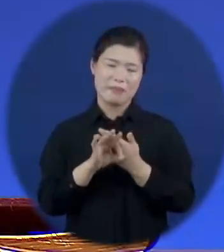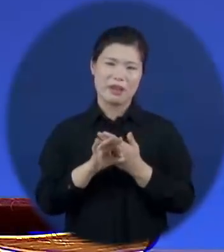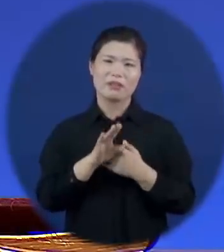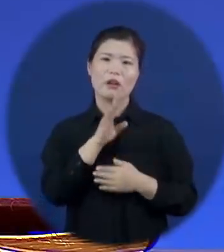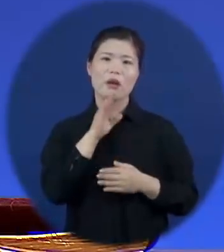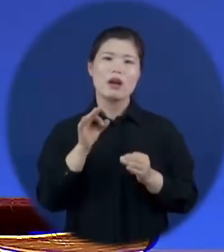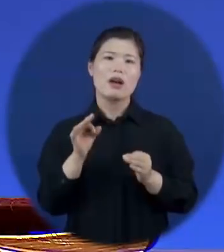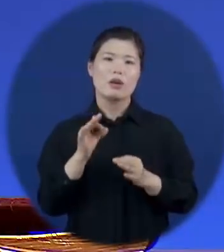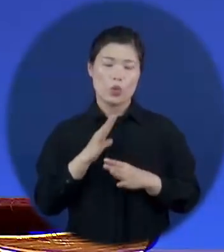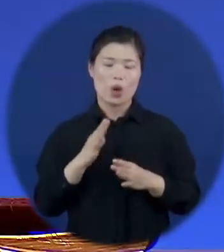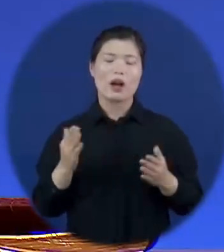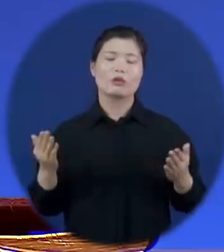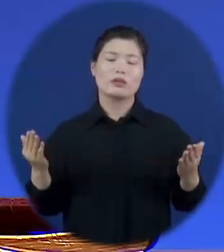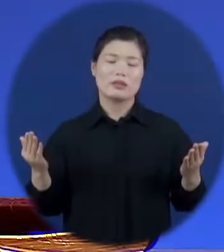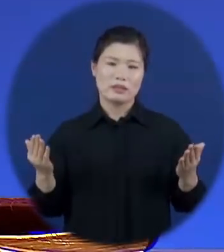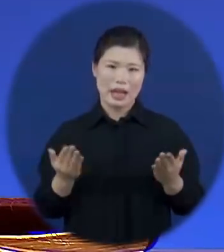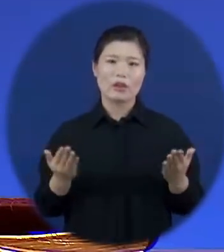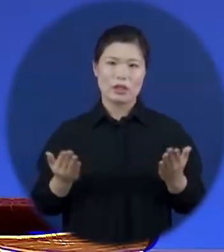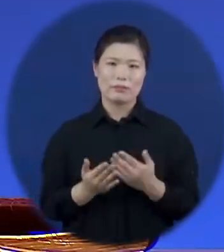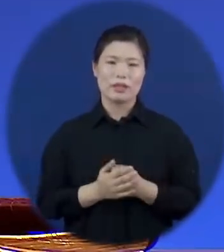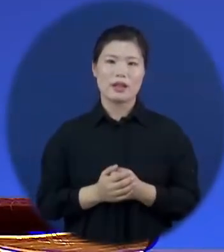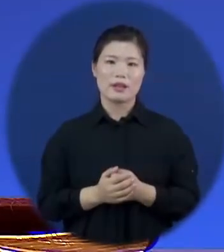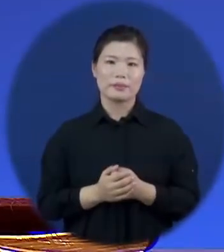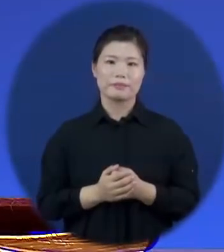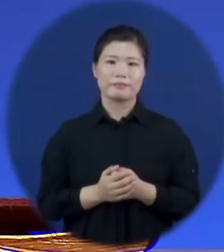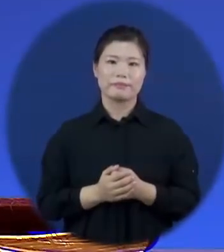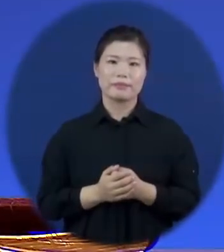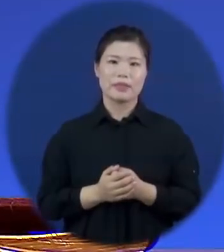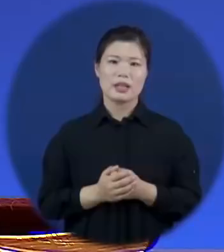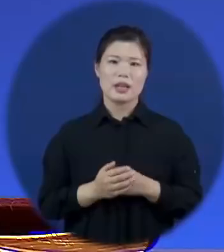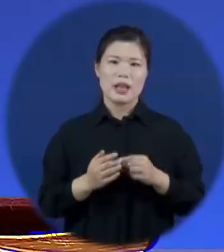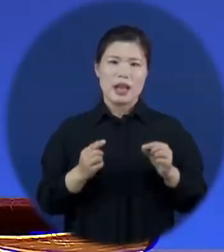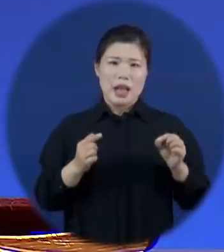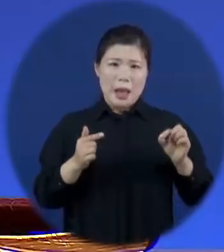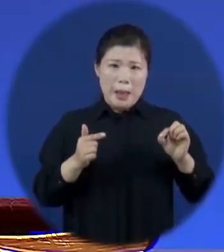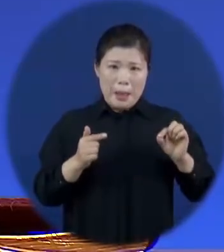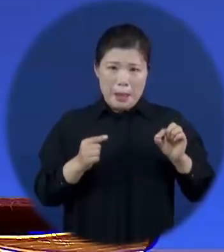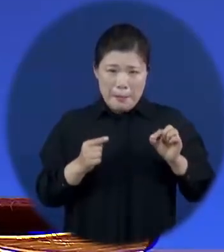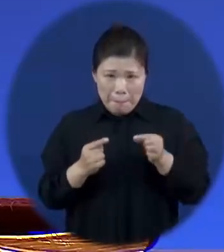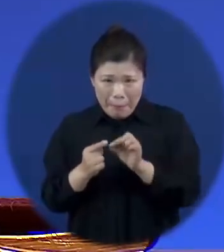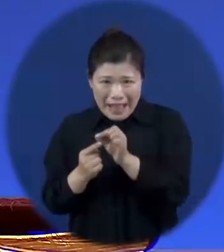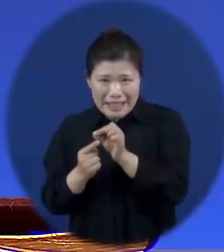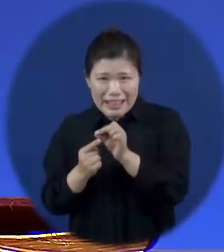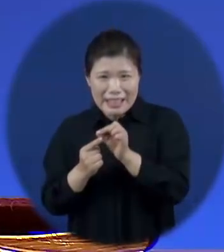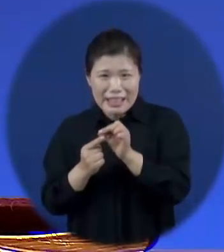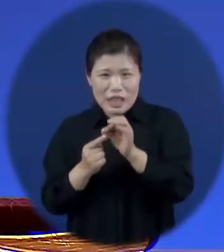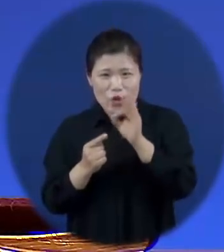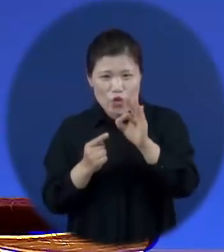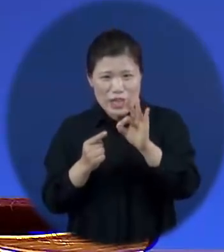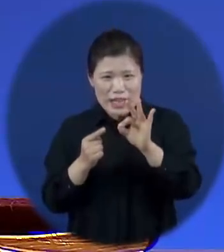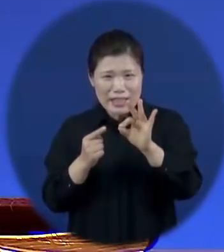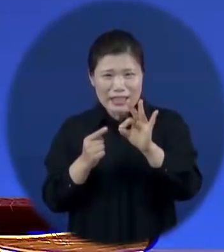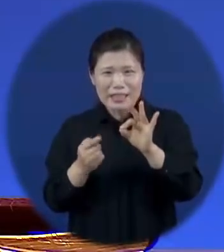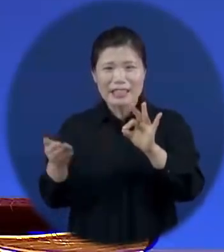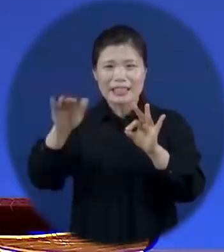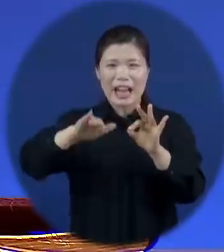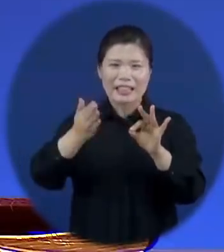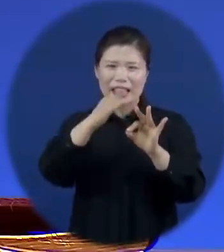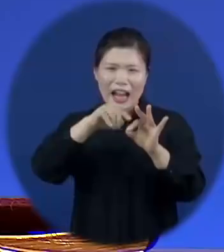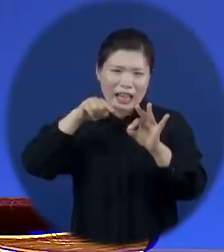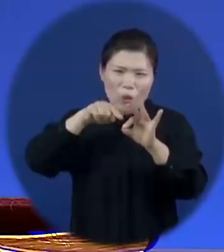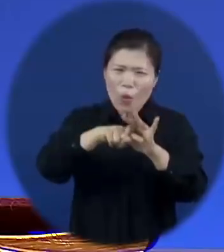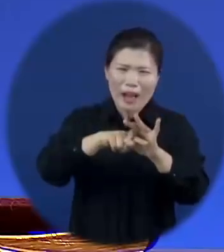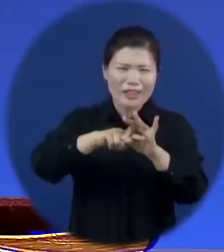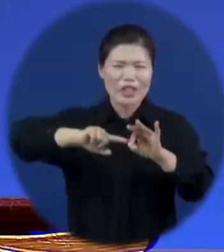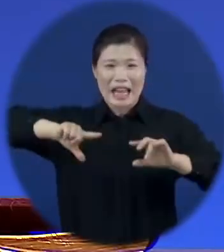정말 놀라운 사건 아니겠습니까? 바늘길을 낙타가 통과하는 게 아니라 코끼리가 통과한 사건이